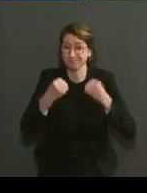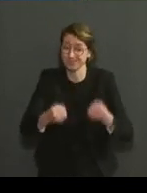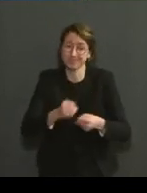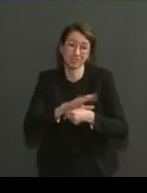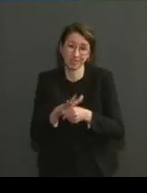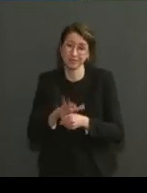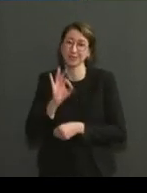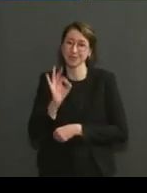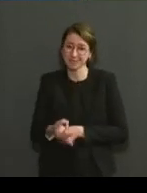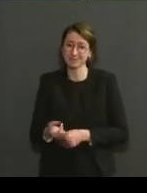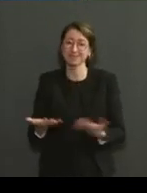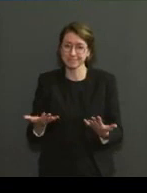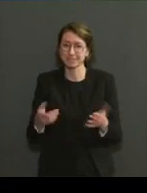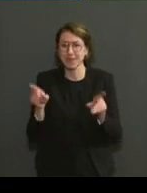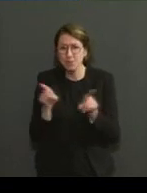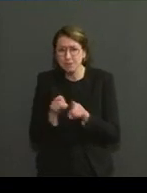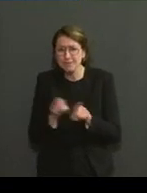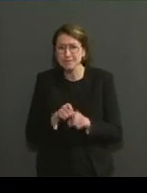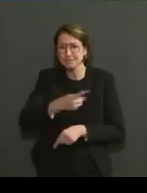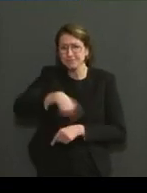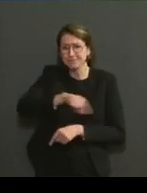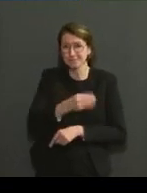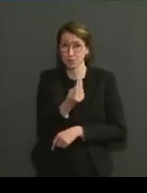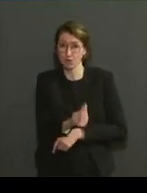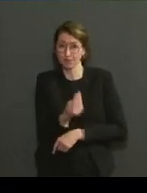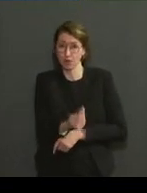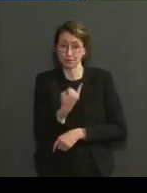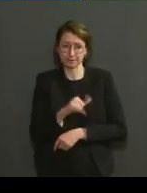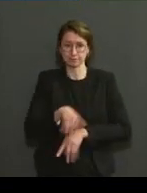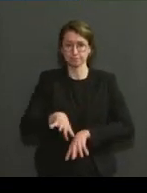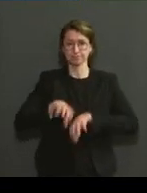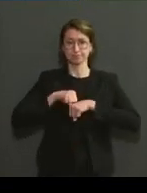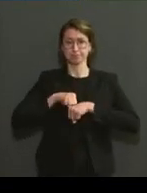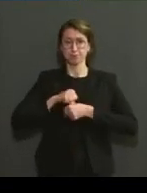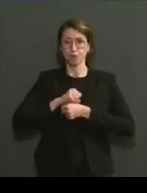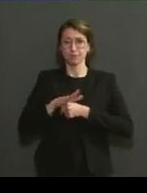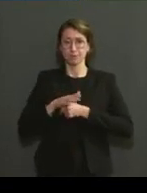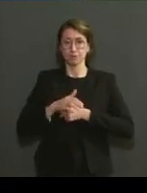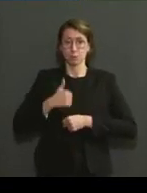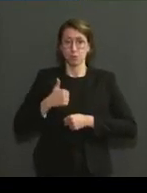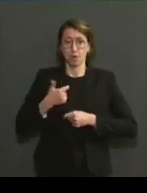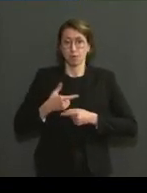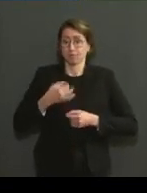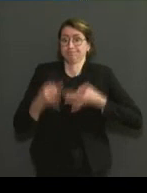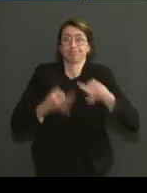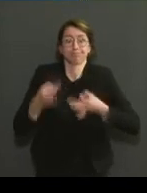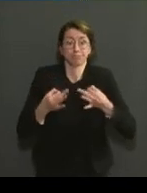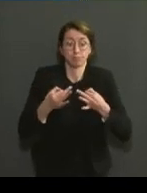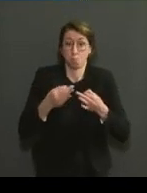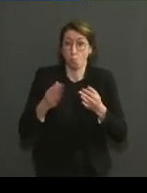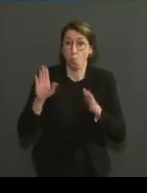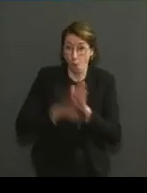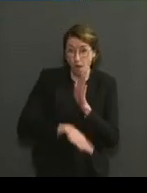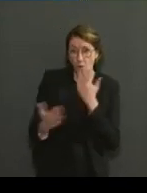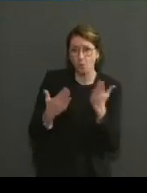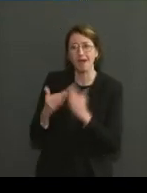sont moins contaminateurs que les adultes. Différentes études internationales l'ont montré, comme d'ailleurs des résultats